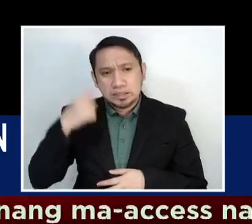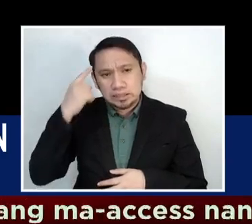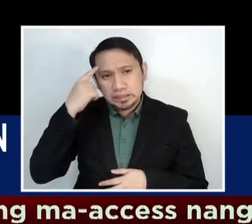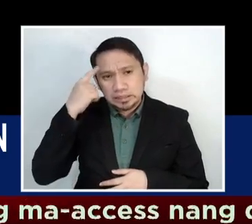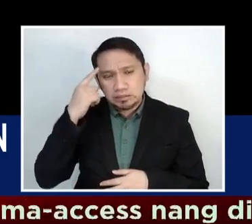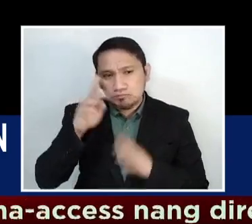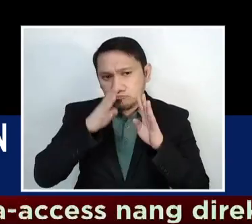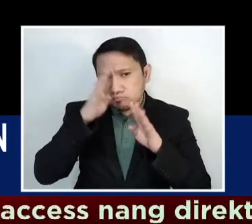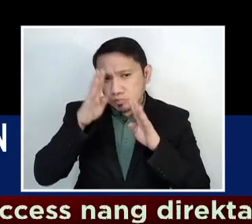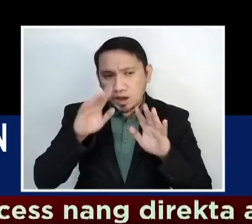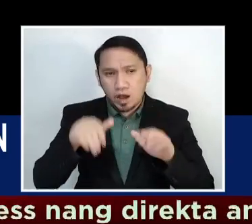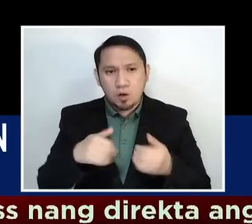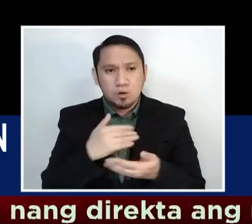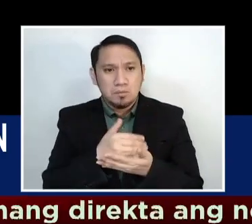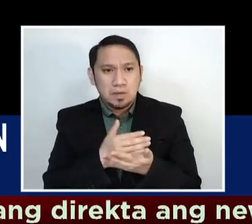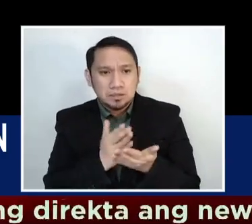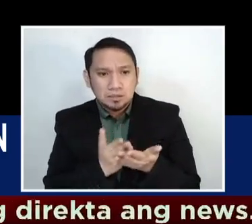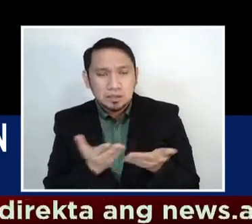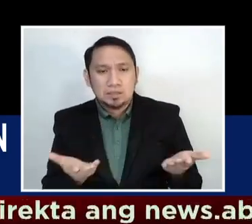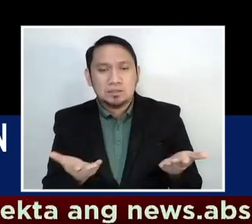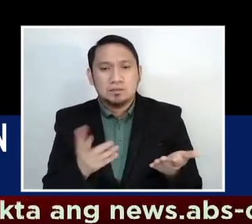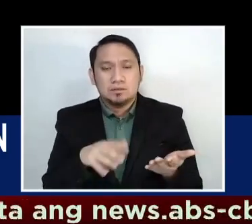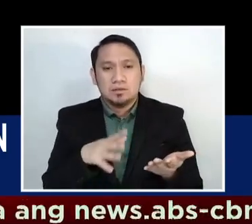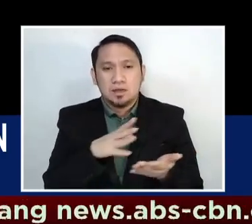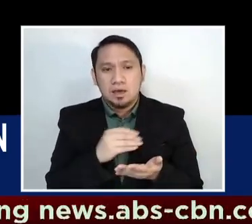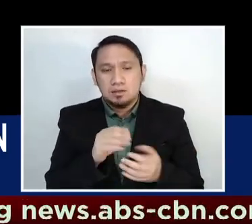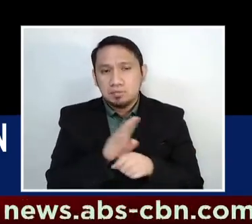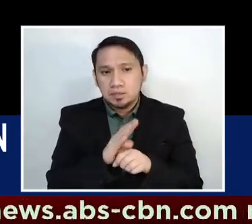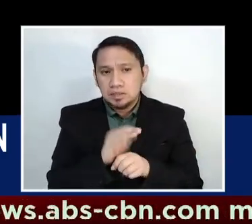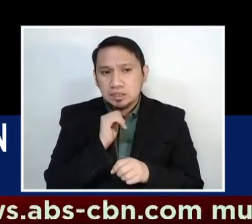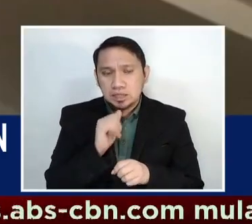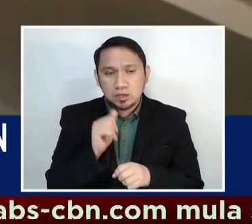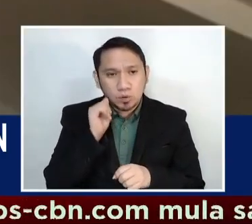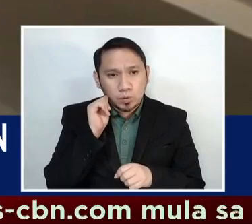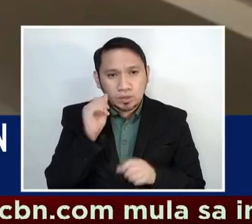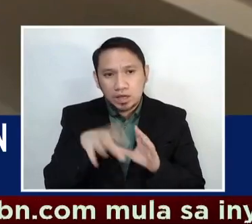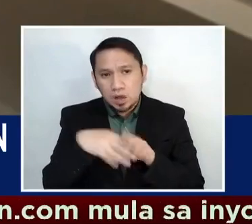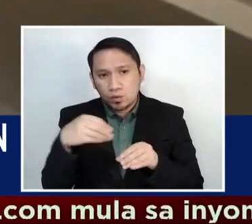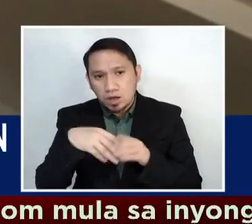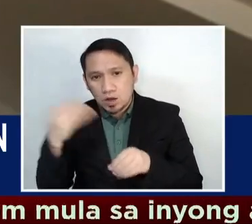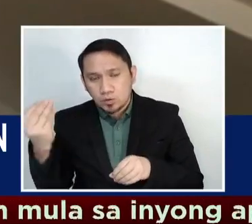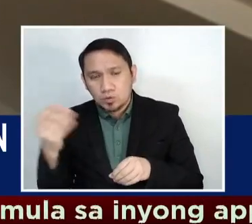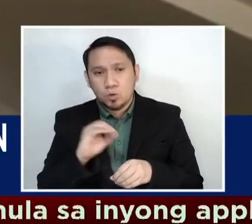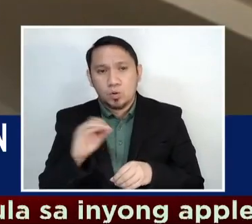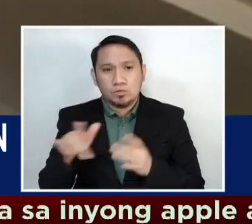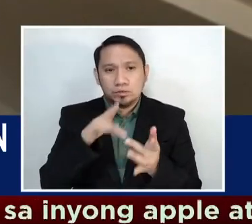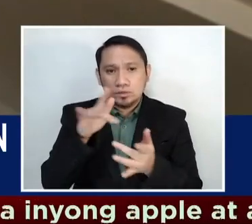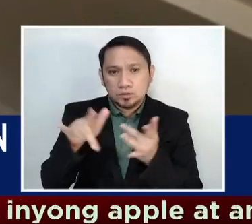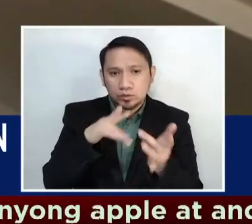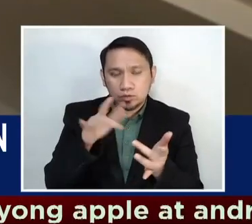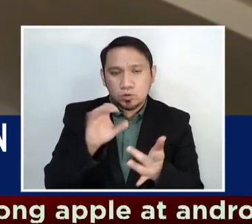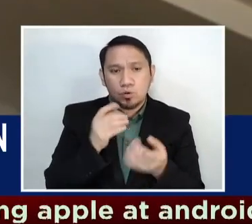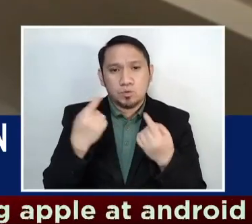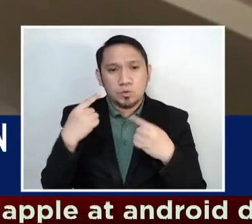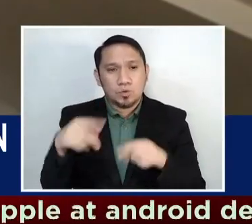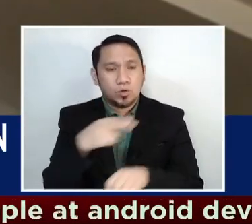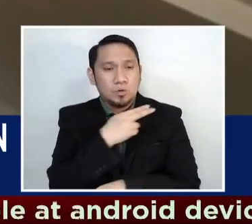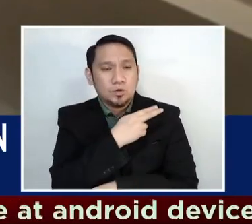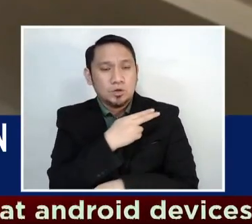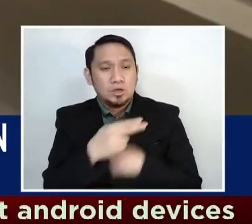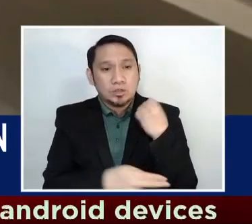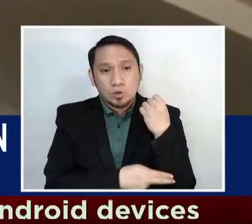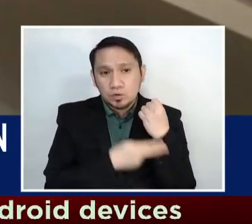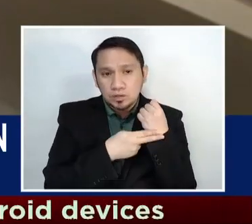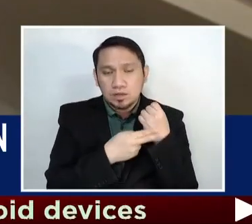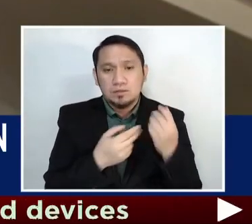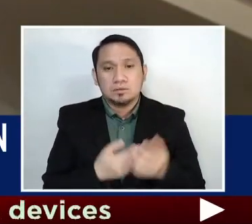keep them busy over the summer. Hindi naman po pwedeng araw-araw lalabas at mag-outing or pupunta sa hotel or resort. So I wanted them to